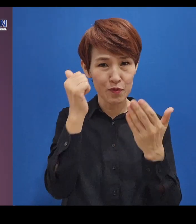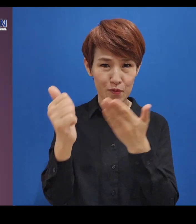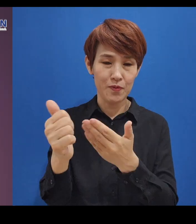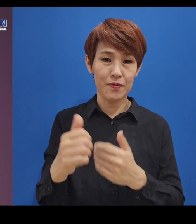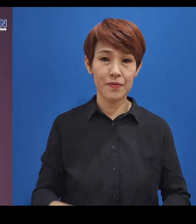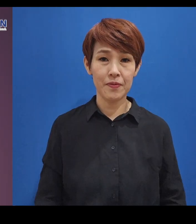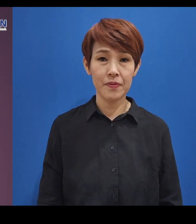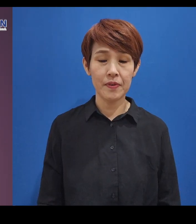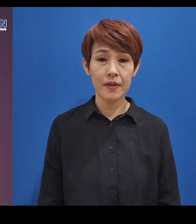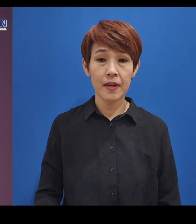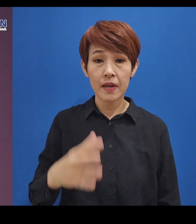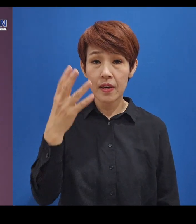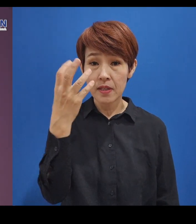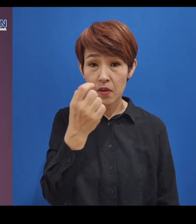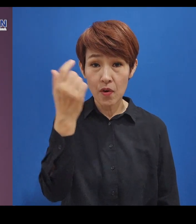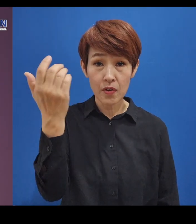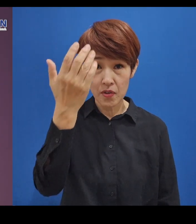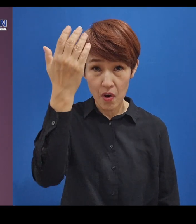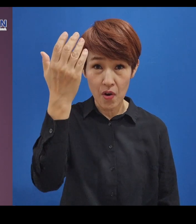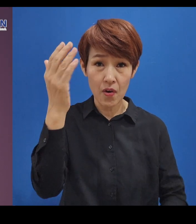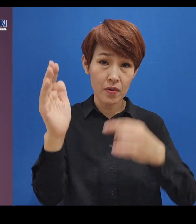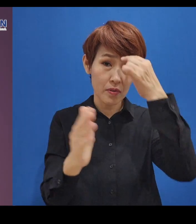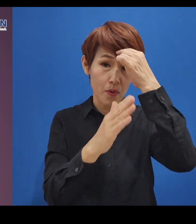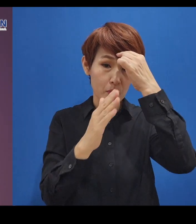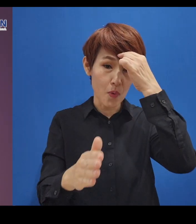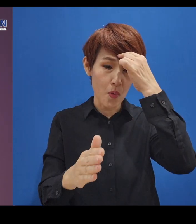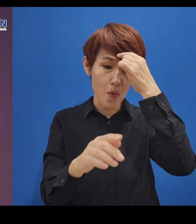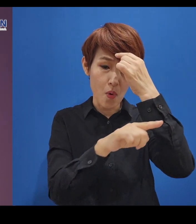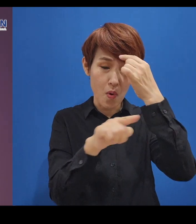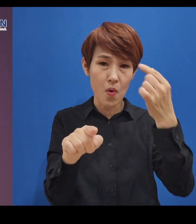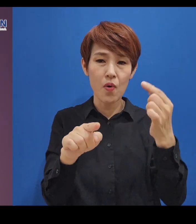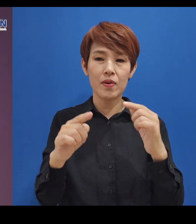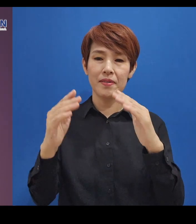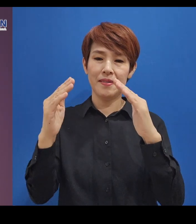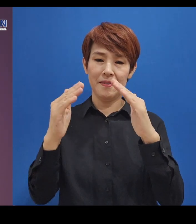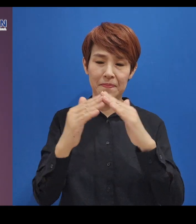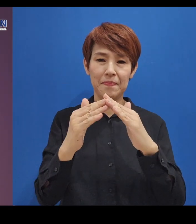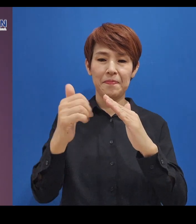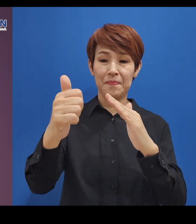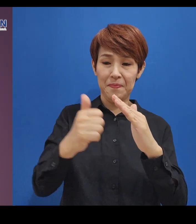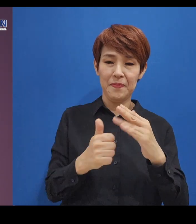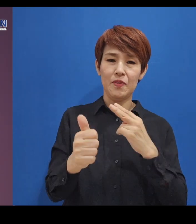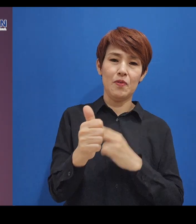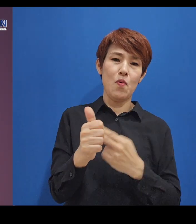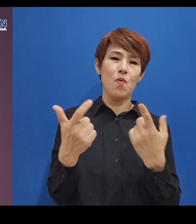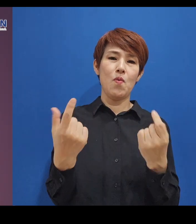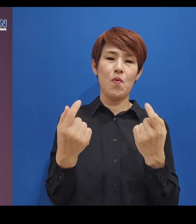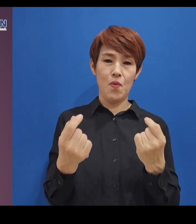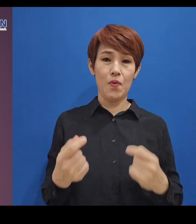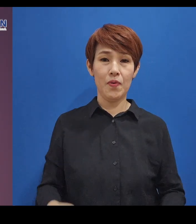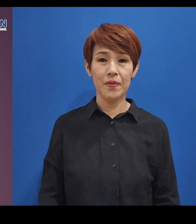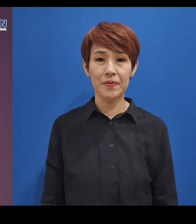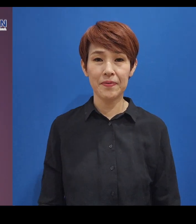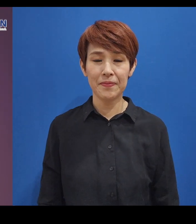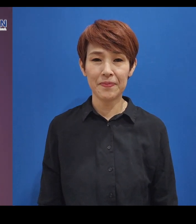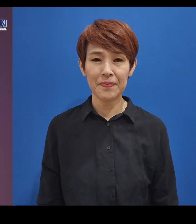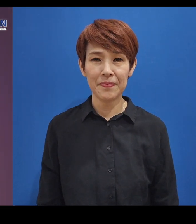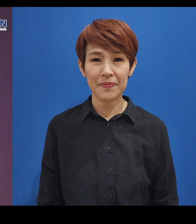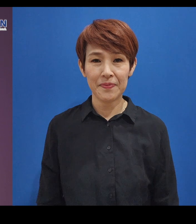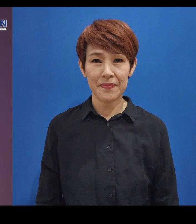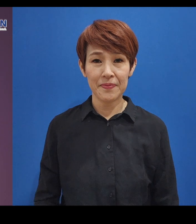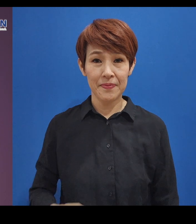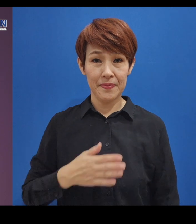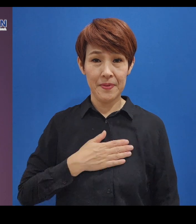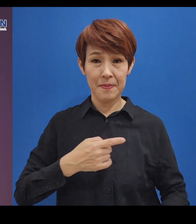성령과 성도의 관계는 바로 그렇죠. 성령은 우리에게 입주과외 선생님이세요. 그래서